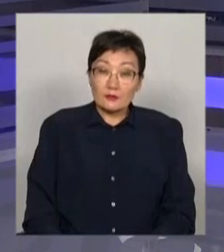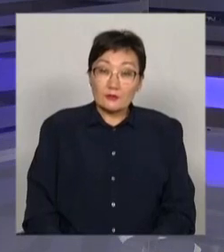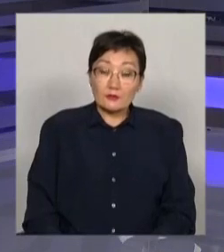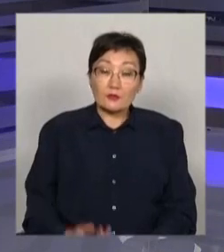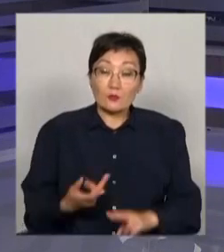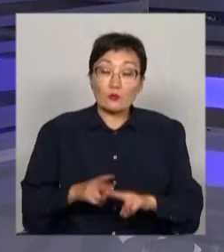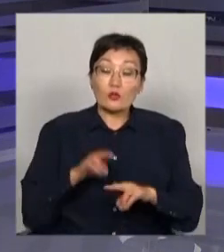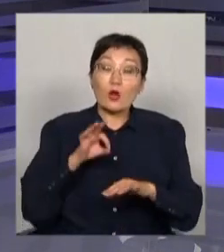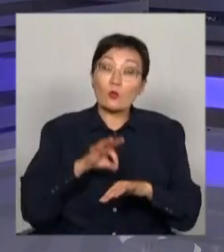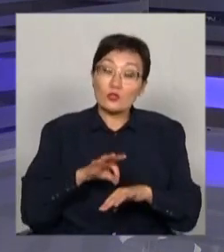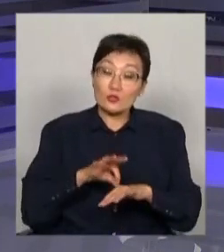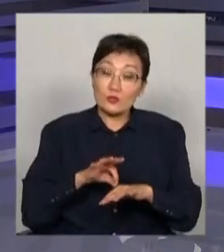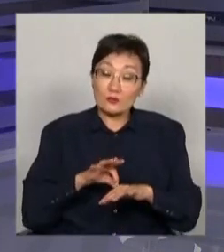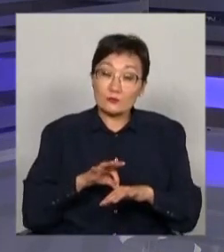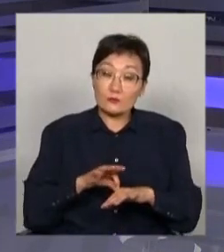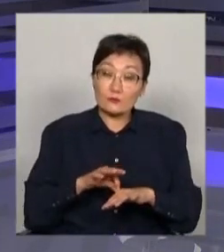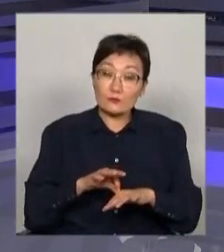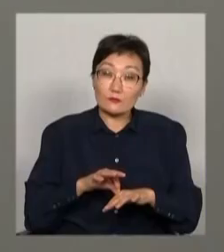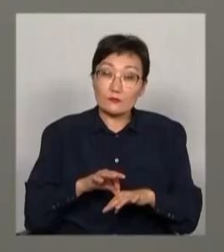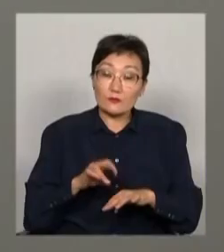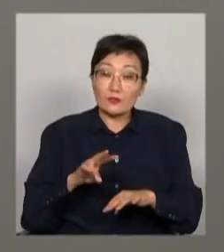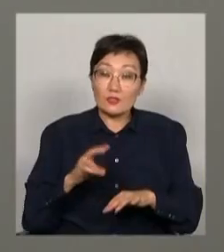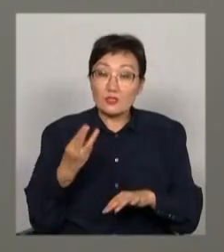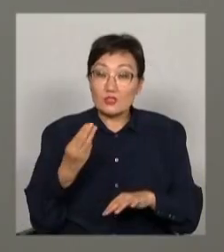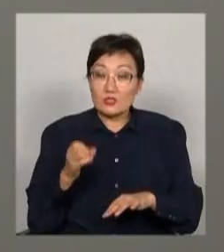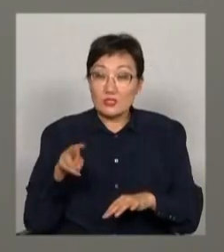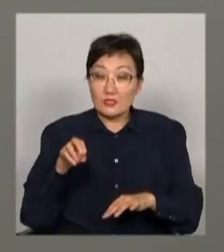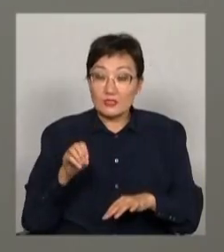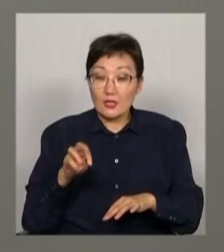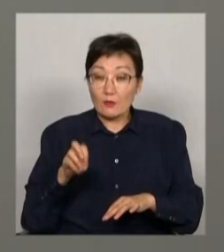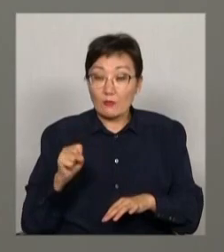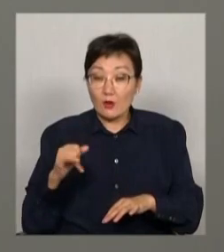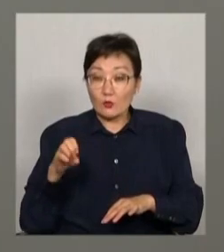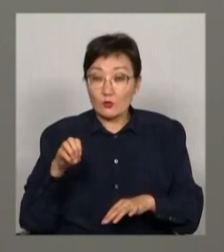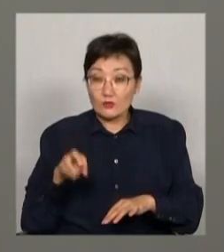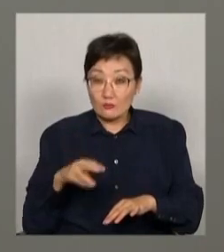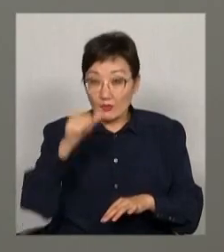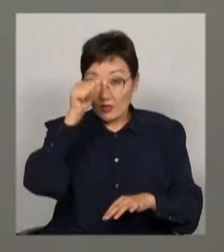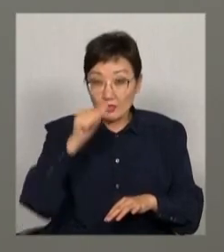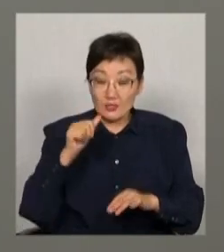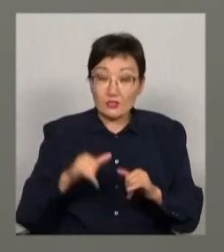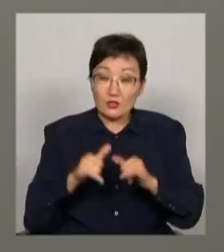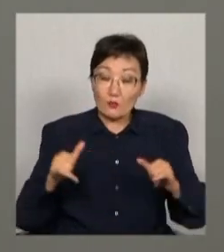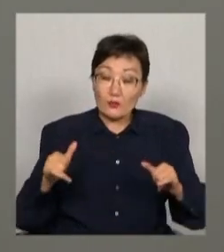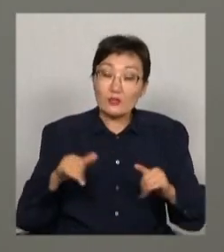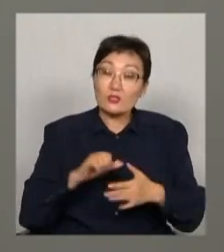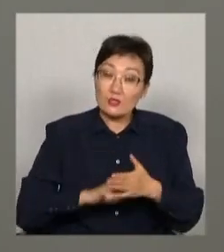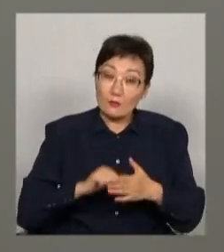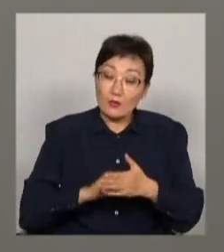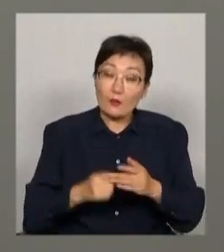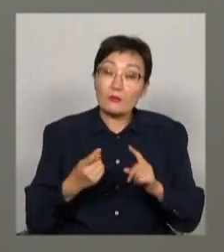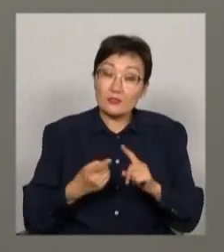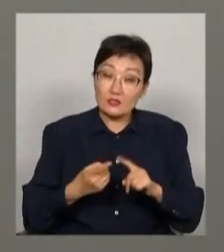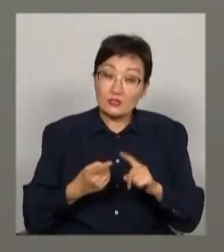Бұл аурудың осы маусым шілде айында өршіп тұрған себебі, мынау